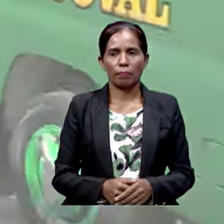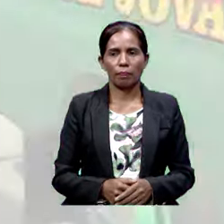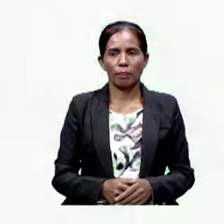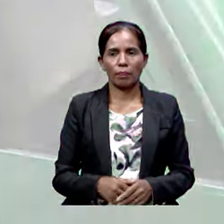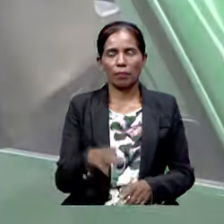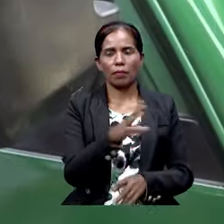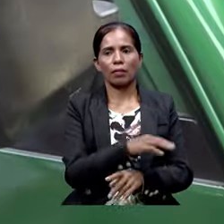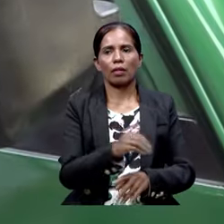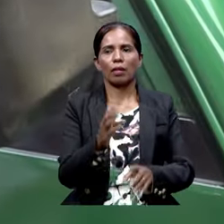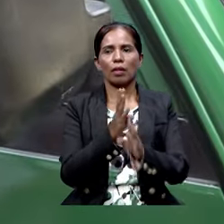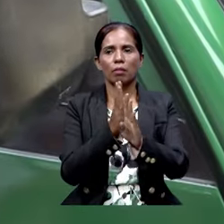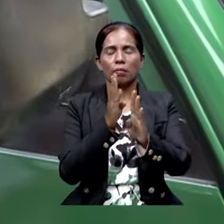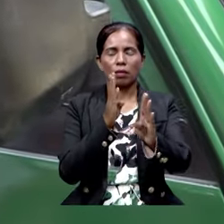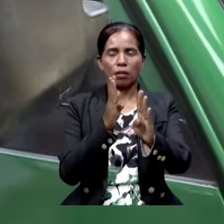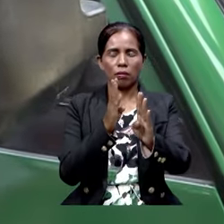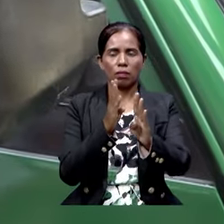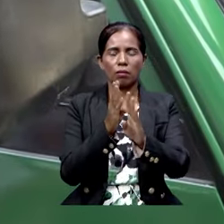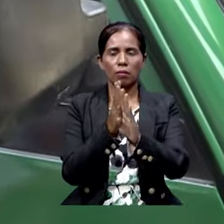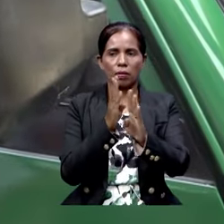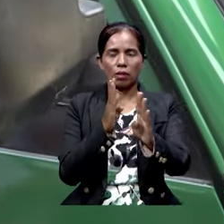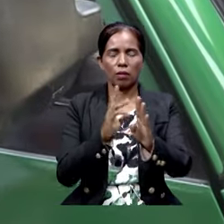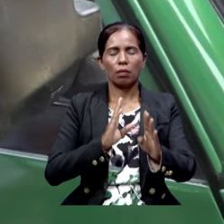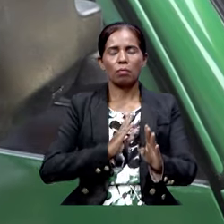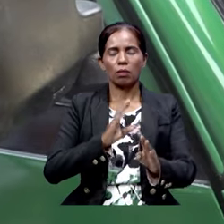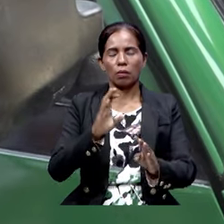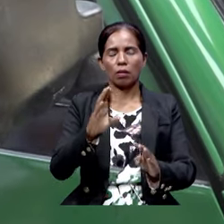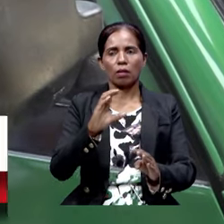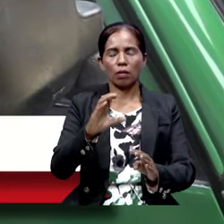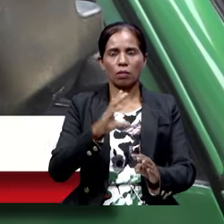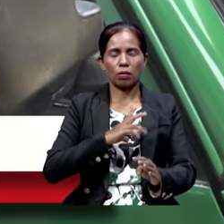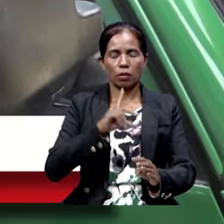sejem presija bokau ga los palos ga vike ke